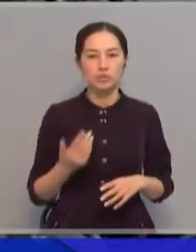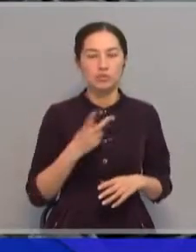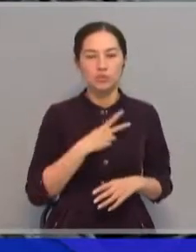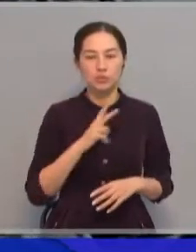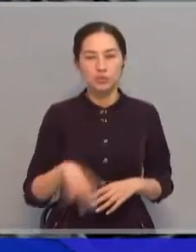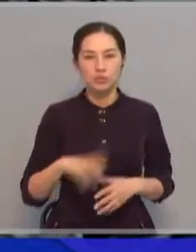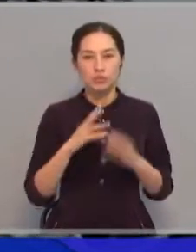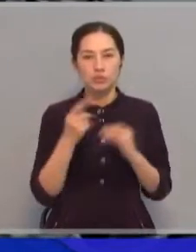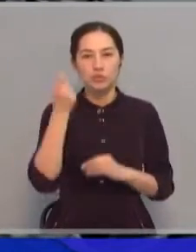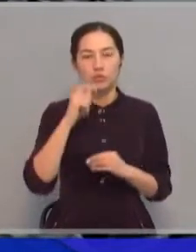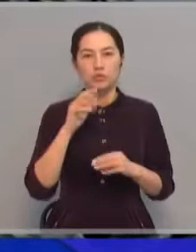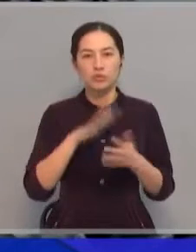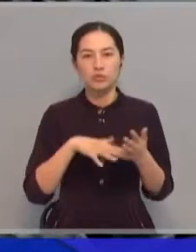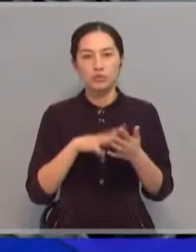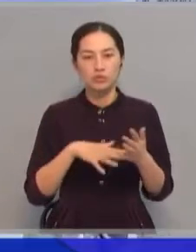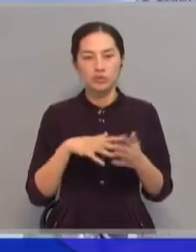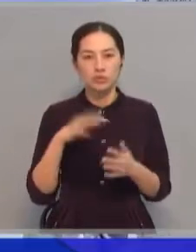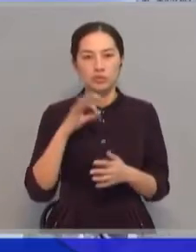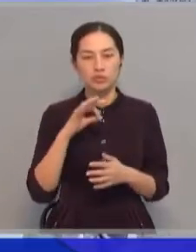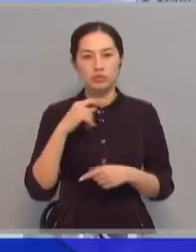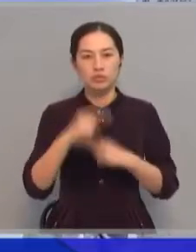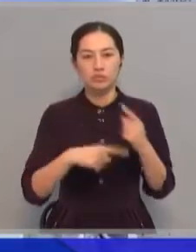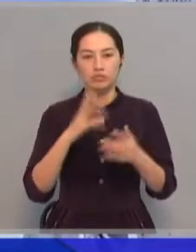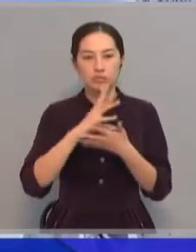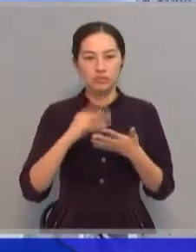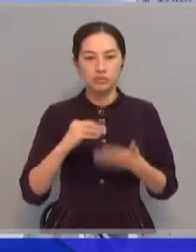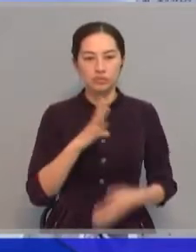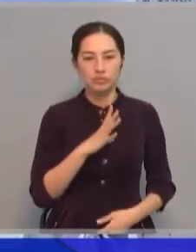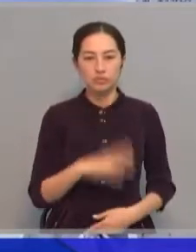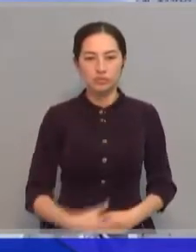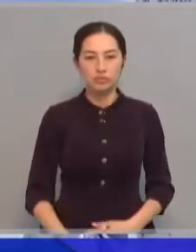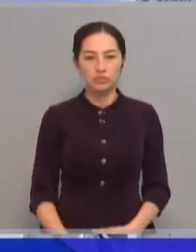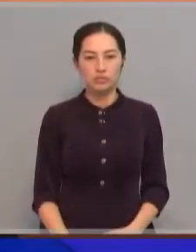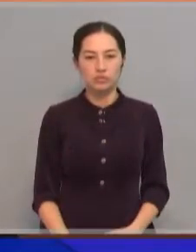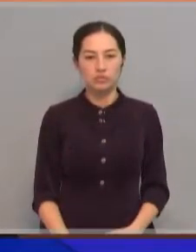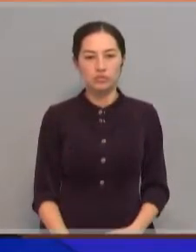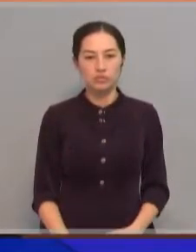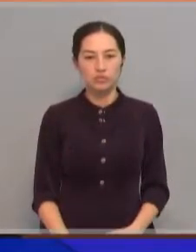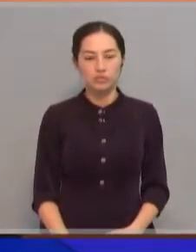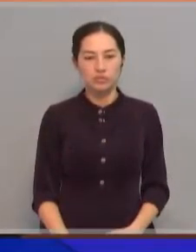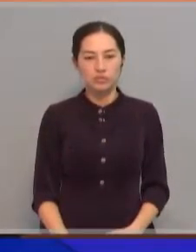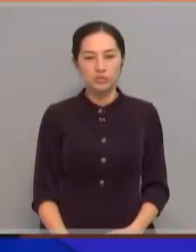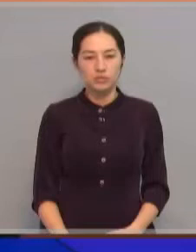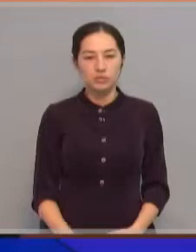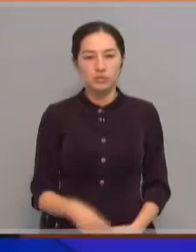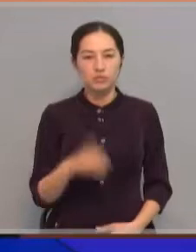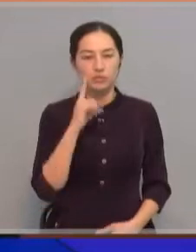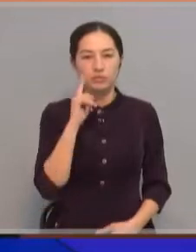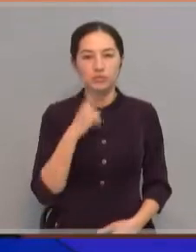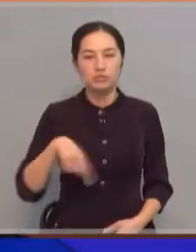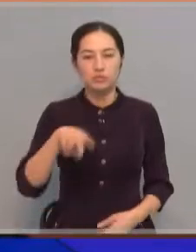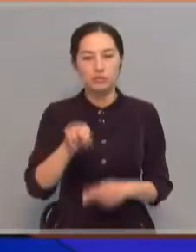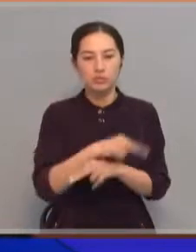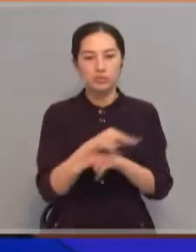батырдың соғыстан кейінгі өмірі де өскелең ұрпаққа үлгі болды. Біз енді соны тәріптеп, жастарымызды